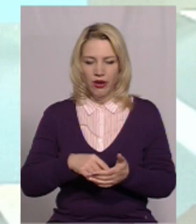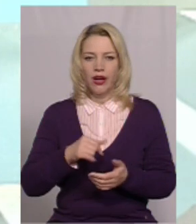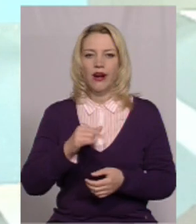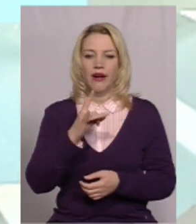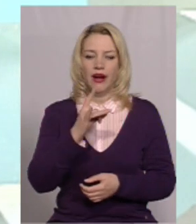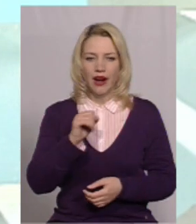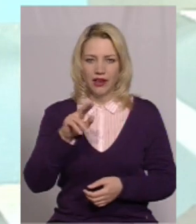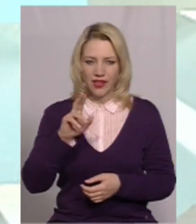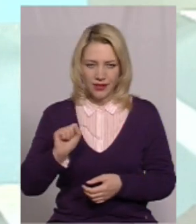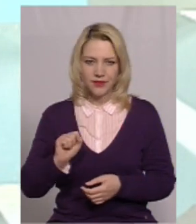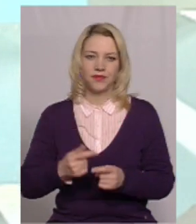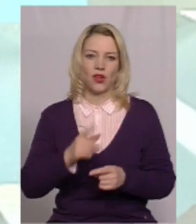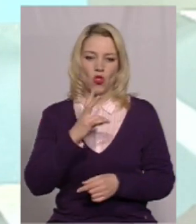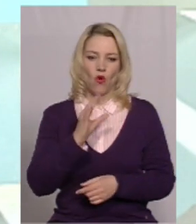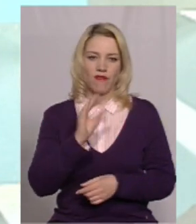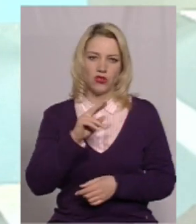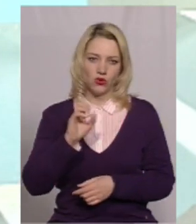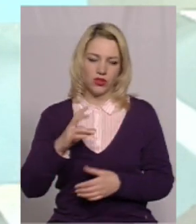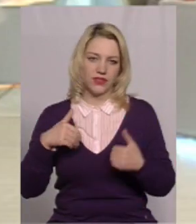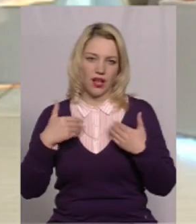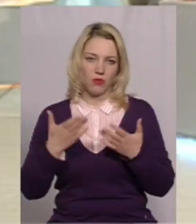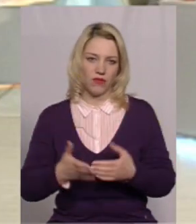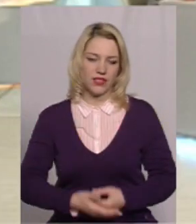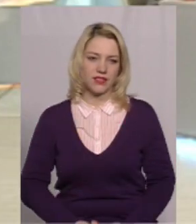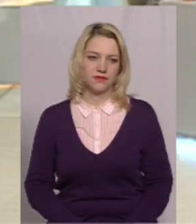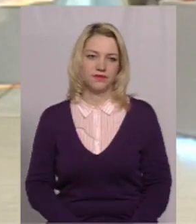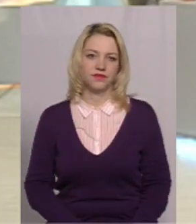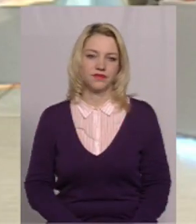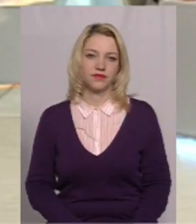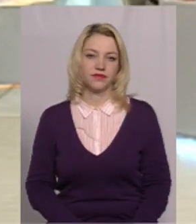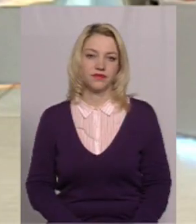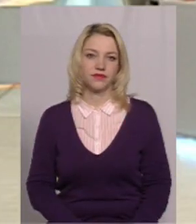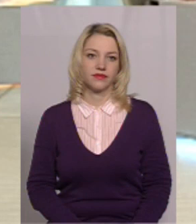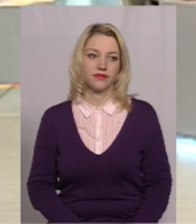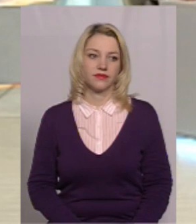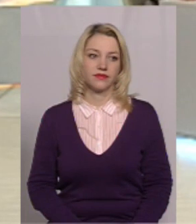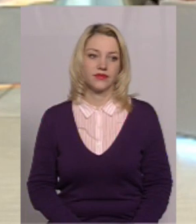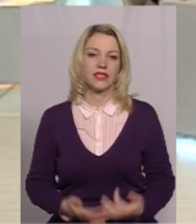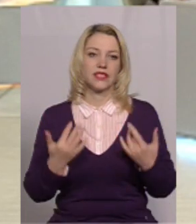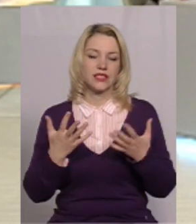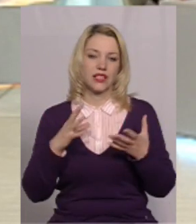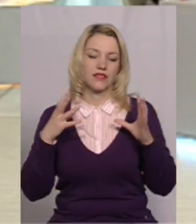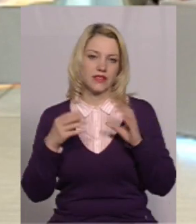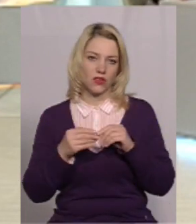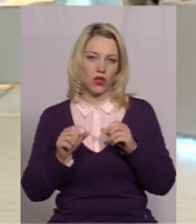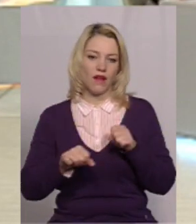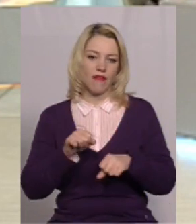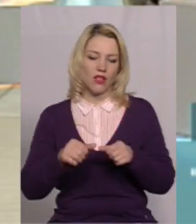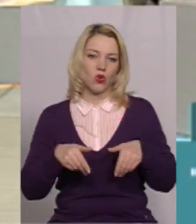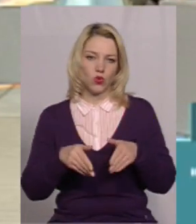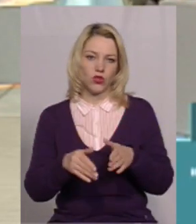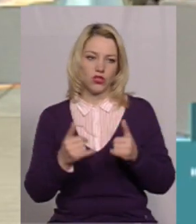Хмельницької міської ради Василь Новачок. Вітаю вас, пане Василю. Доброго дня. Скільки загалом